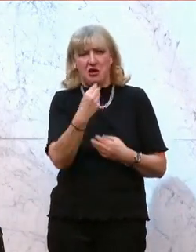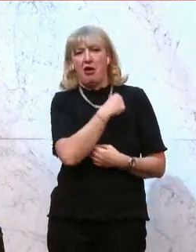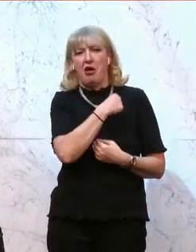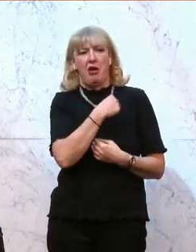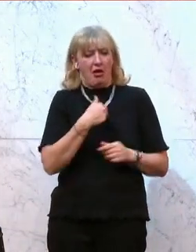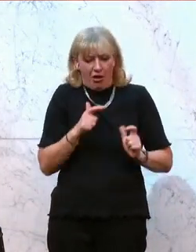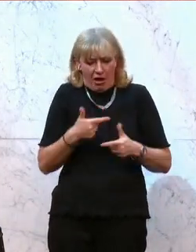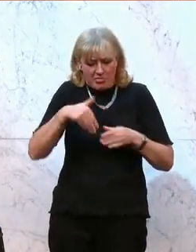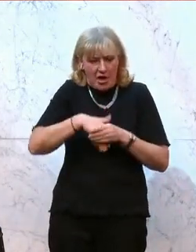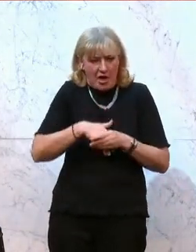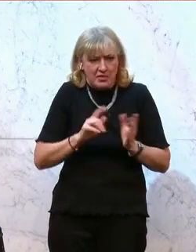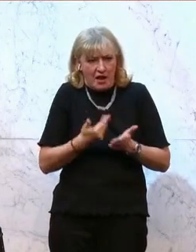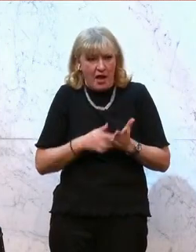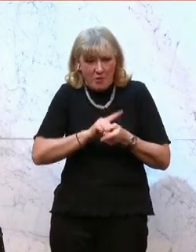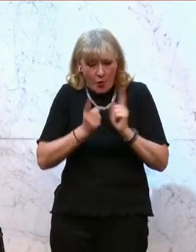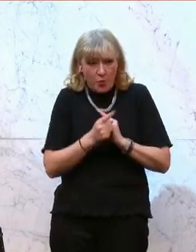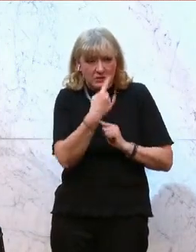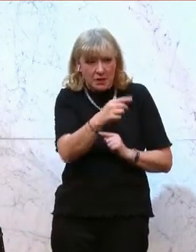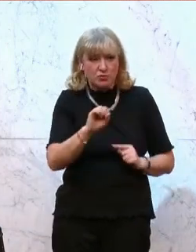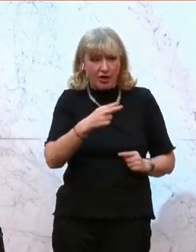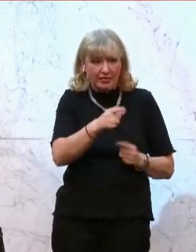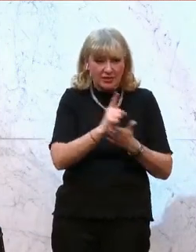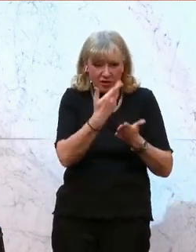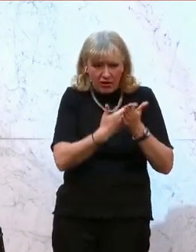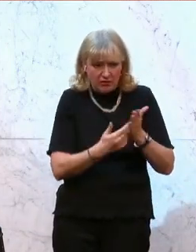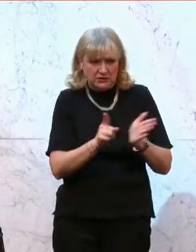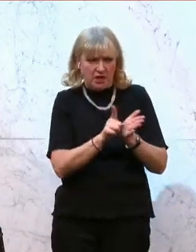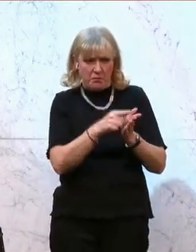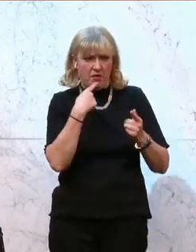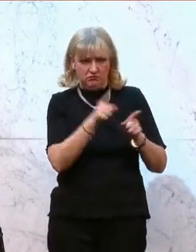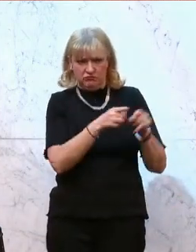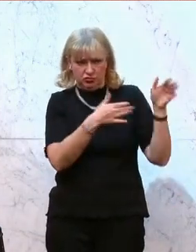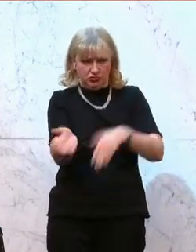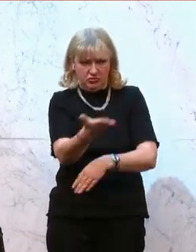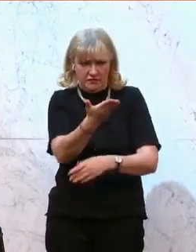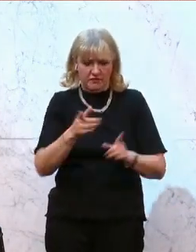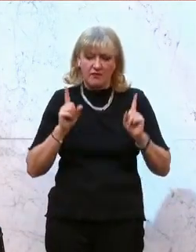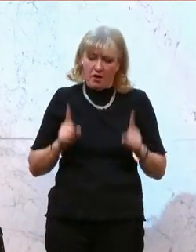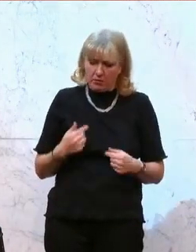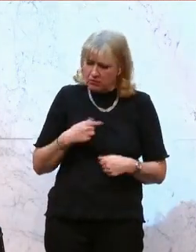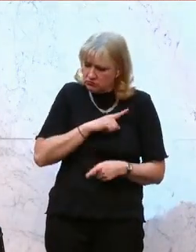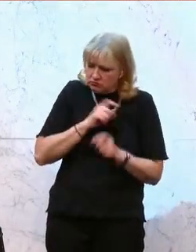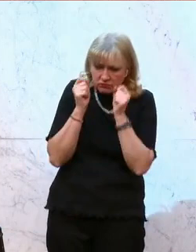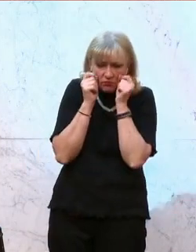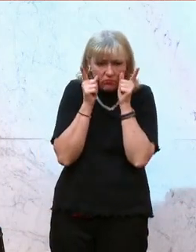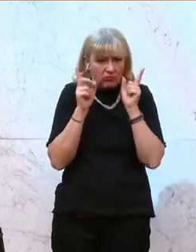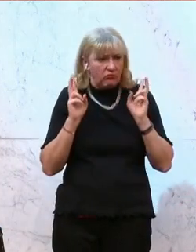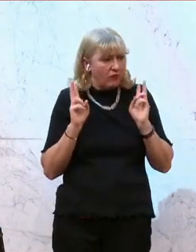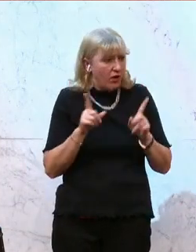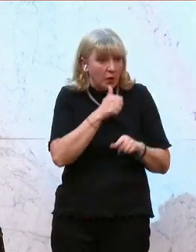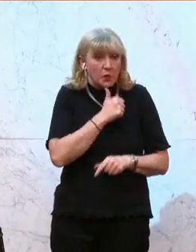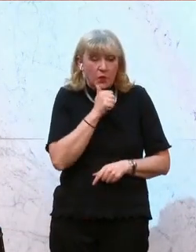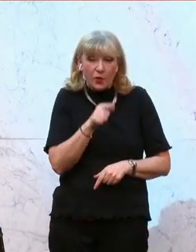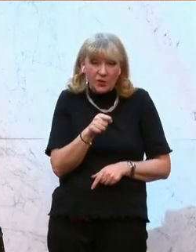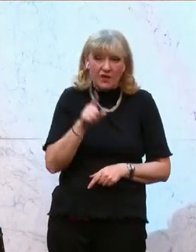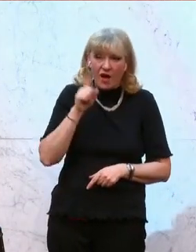Argumente und Sie sich dann mit solchen Wortmeldungen selber disqualifizieren. Aber ich bin auch vollkommen erstaunt, dass dieses Mal offensichtlich die Grünen